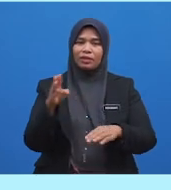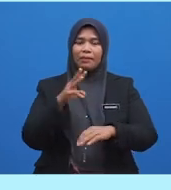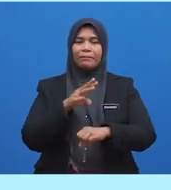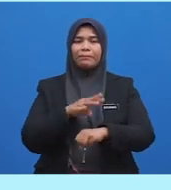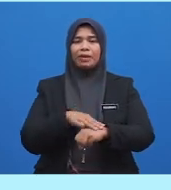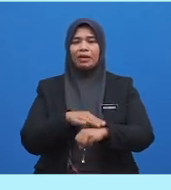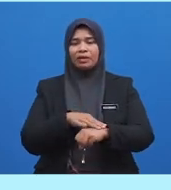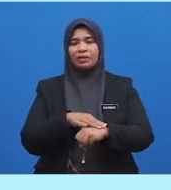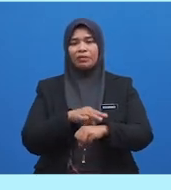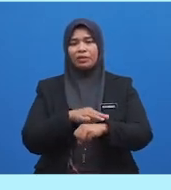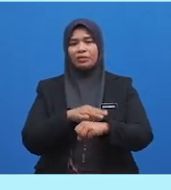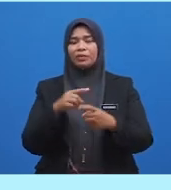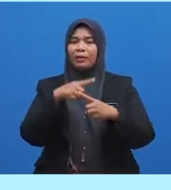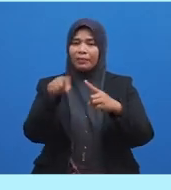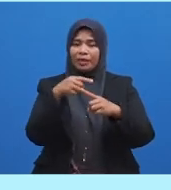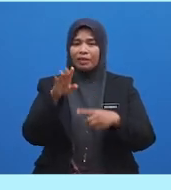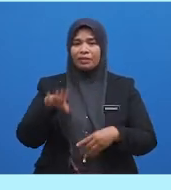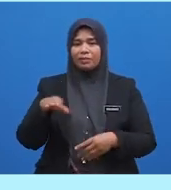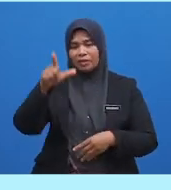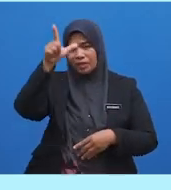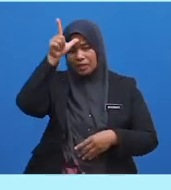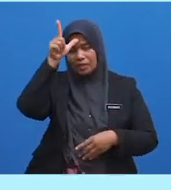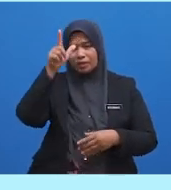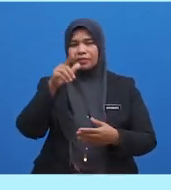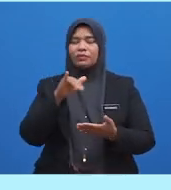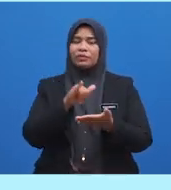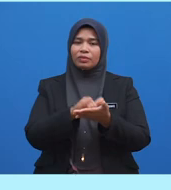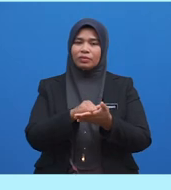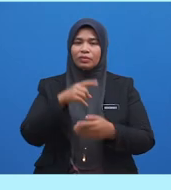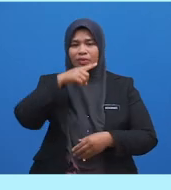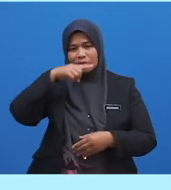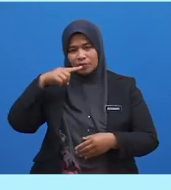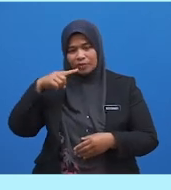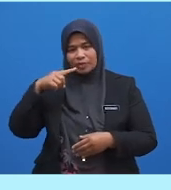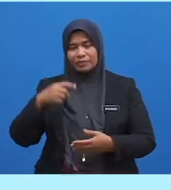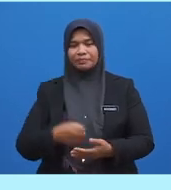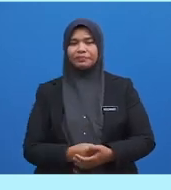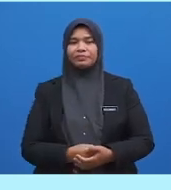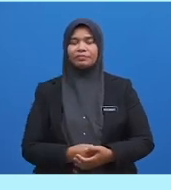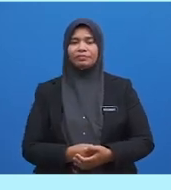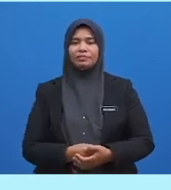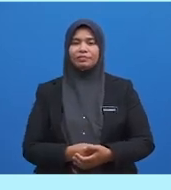waktu bila budak lelaki tersebut menggosok giginya